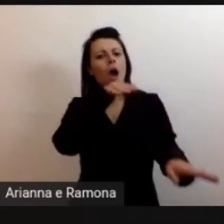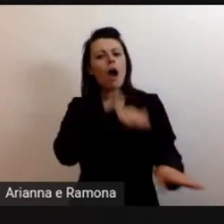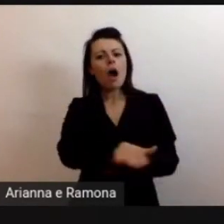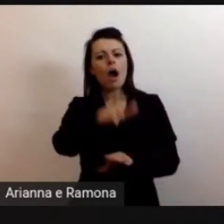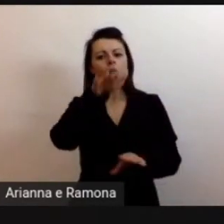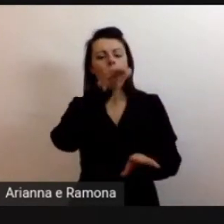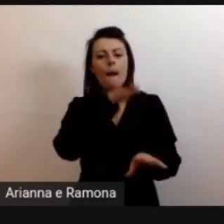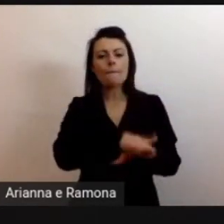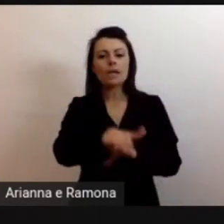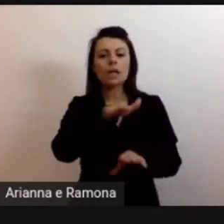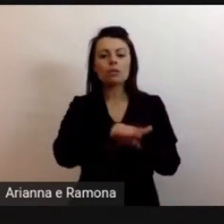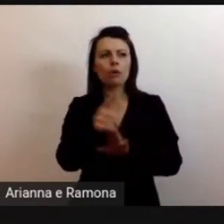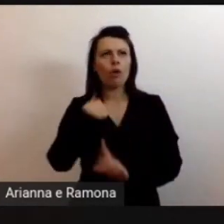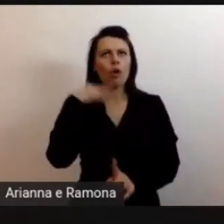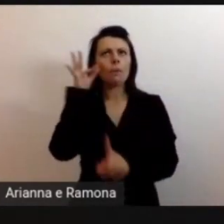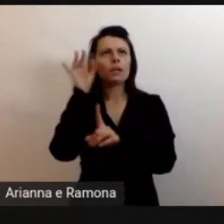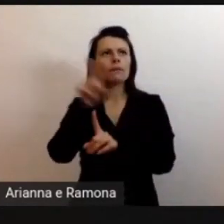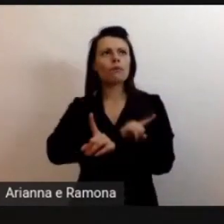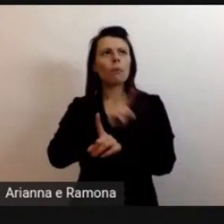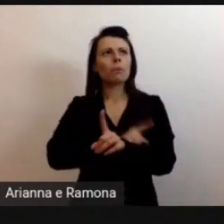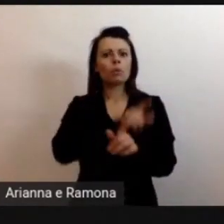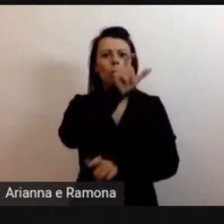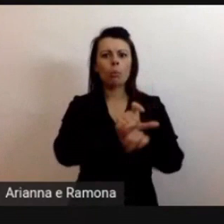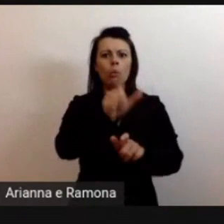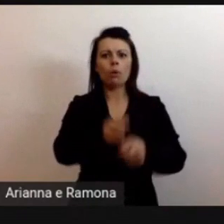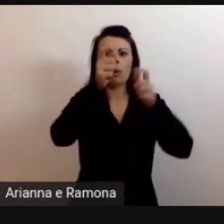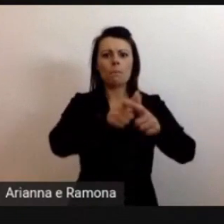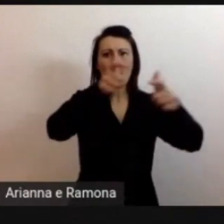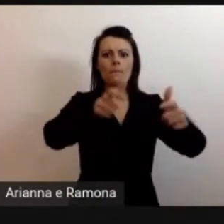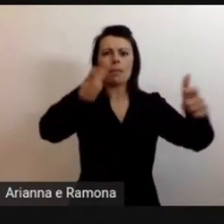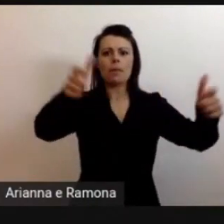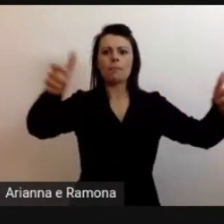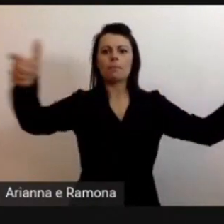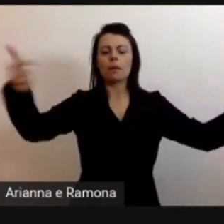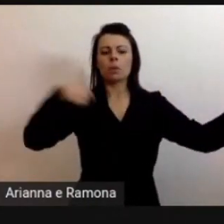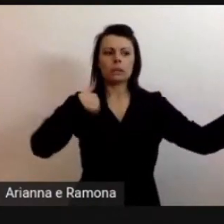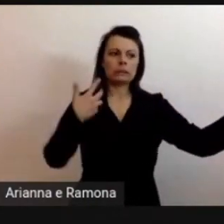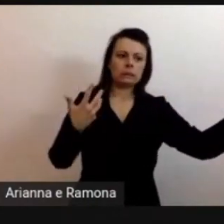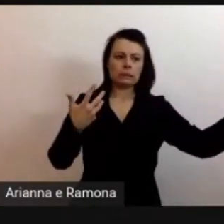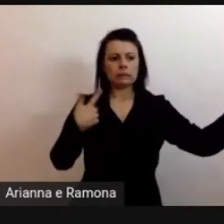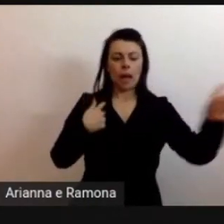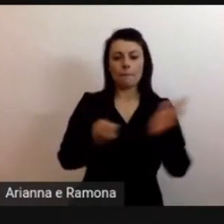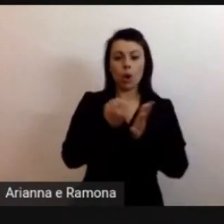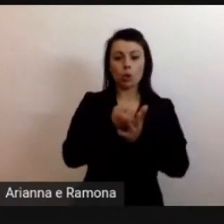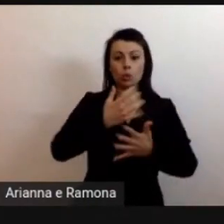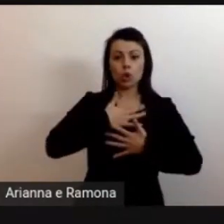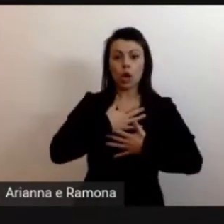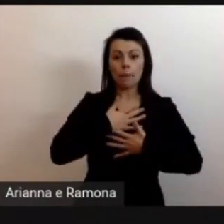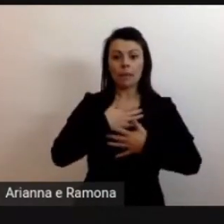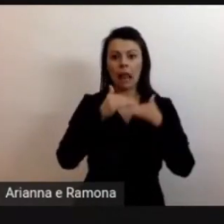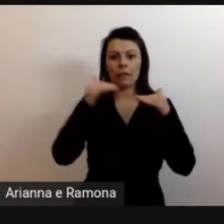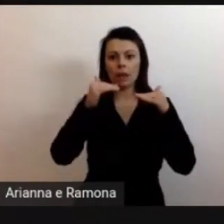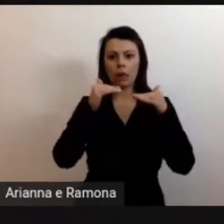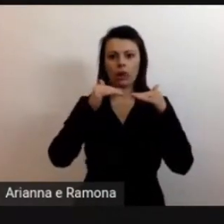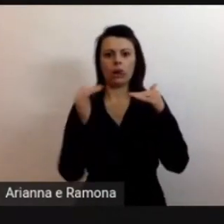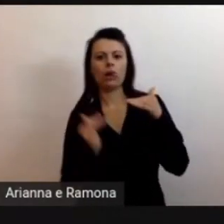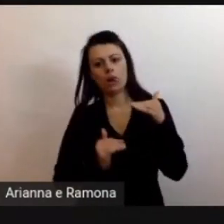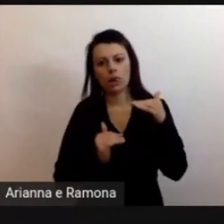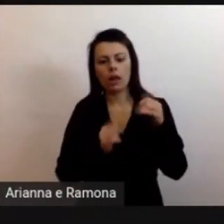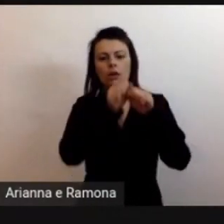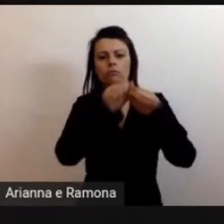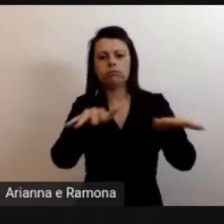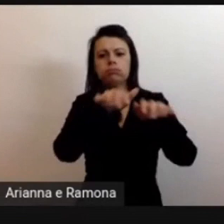allargare il pubblico quindi a basso livello della sua funzione e così via ed